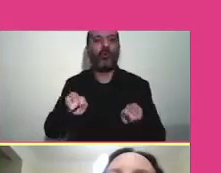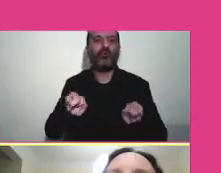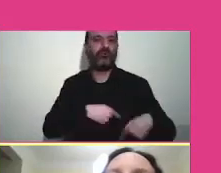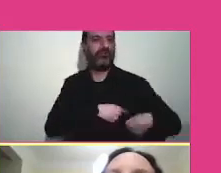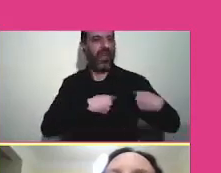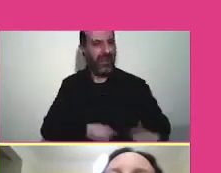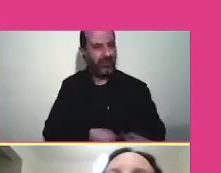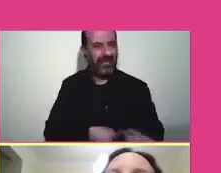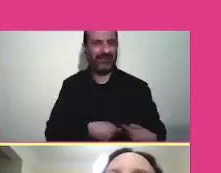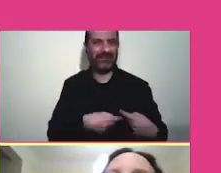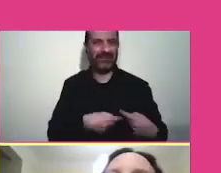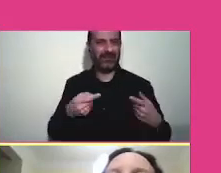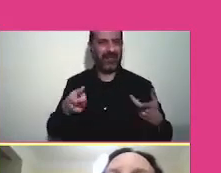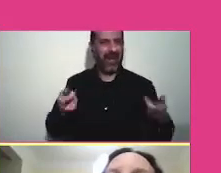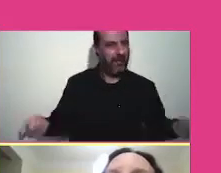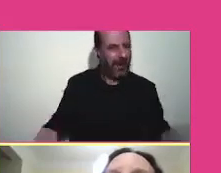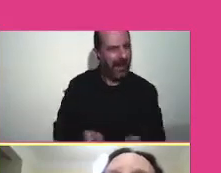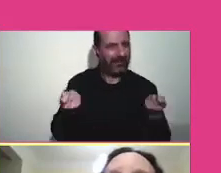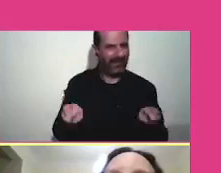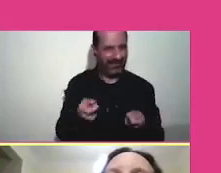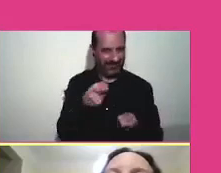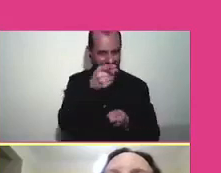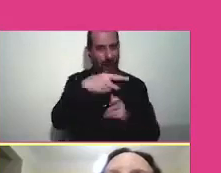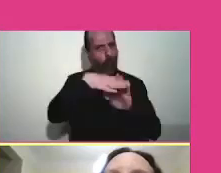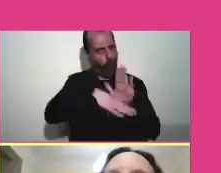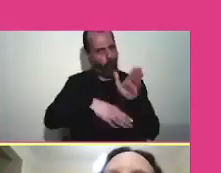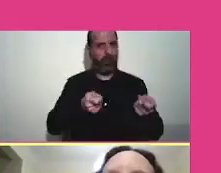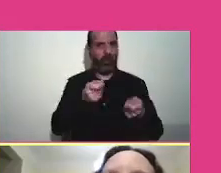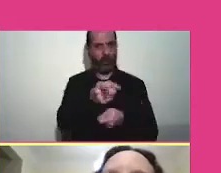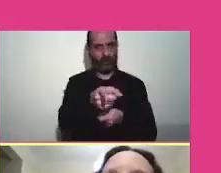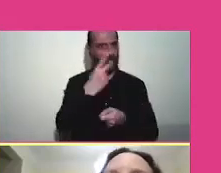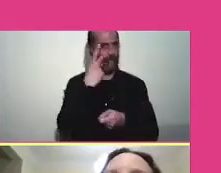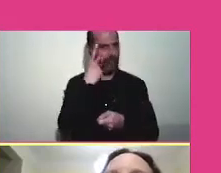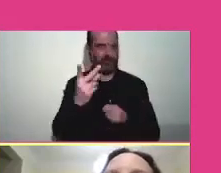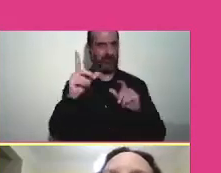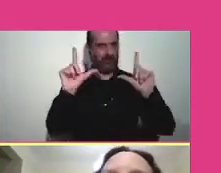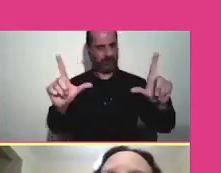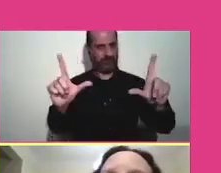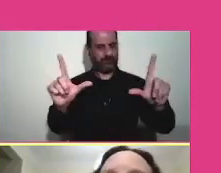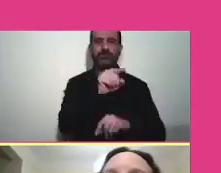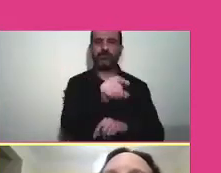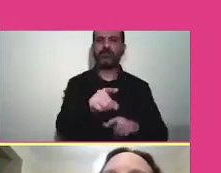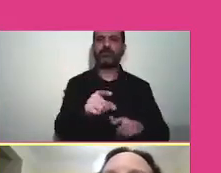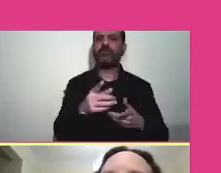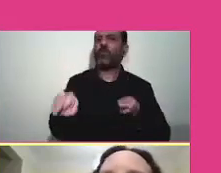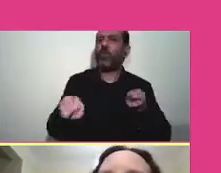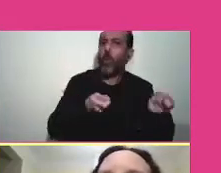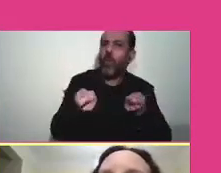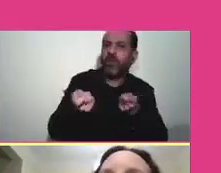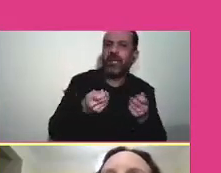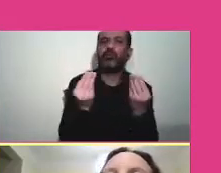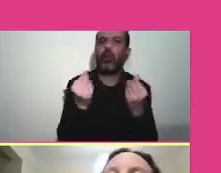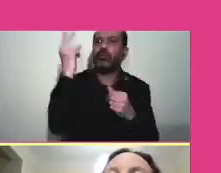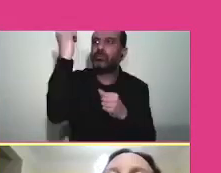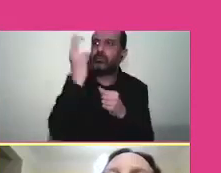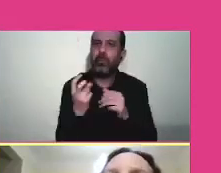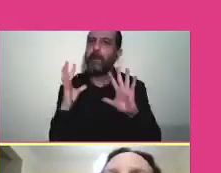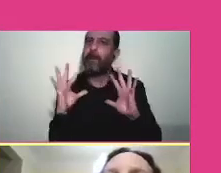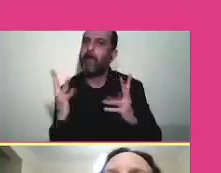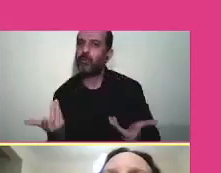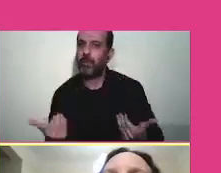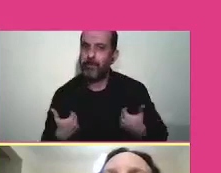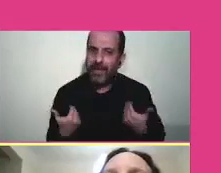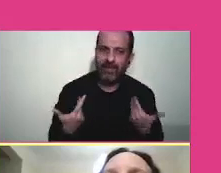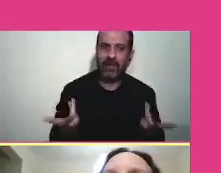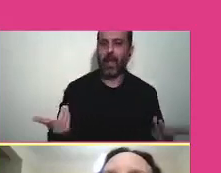όπου να πω ότι πέρα από, από τα παιχνίδια, πώς μπορεί κάποιος να τα παίξει, που μπορεί να τα κατεβάσει και ούτω καθεξής,